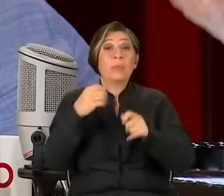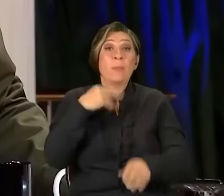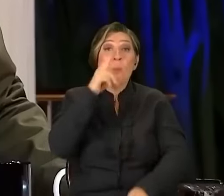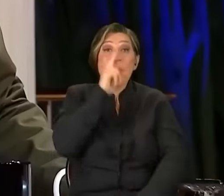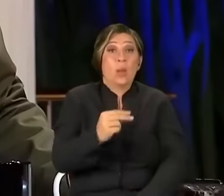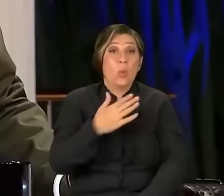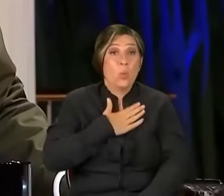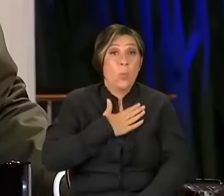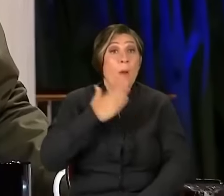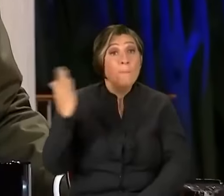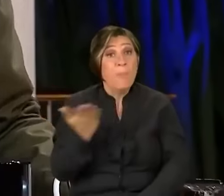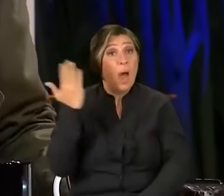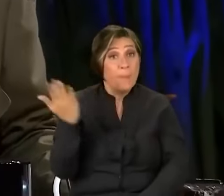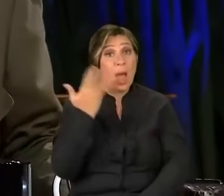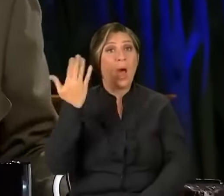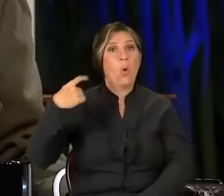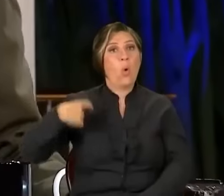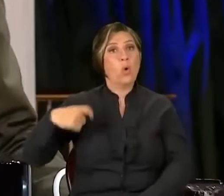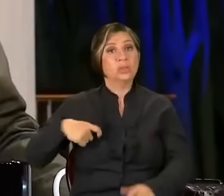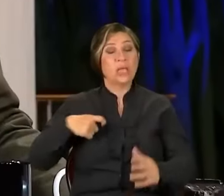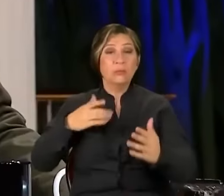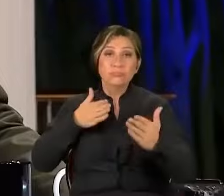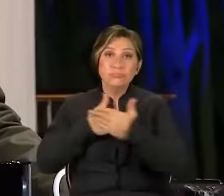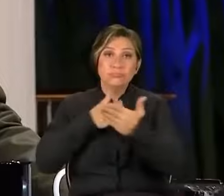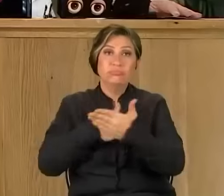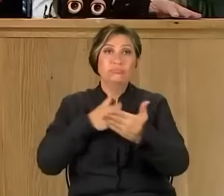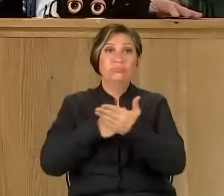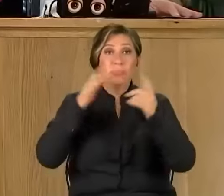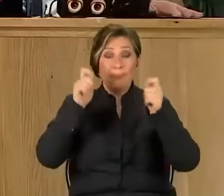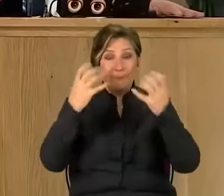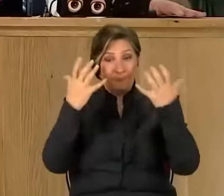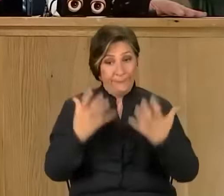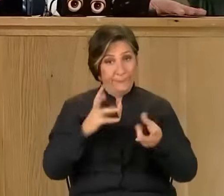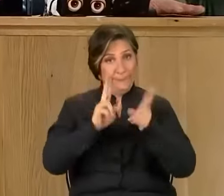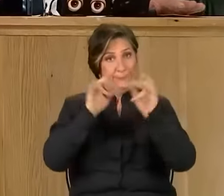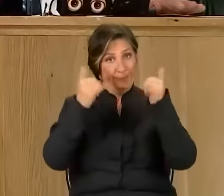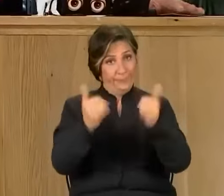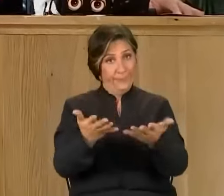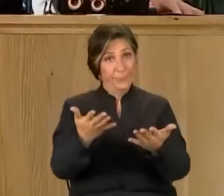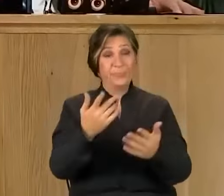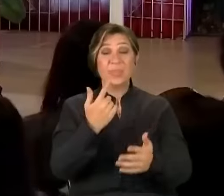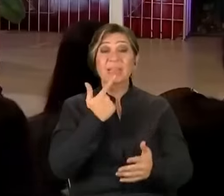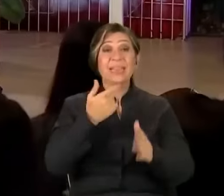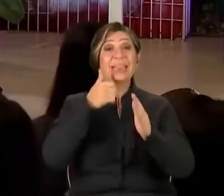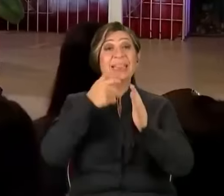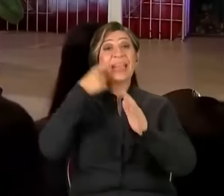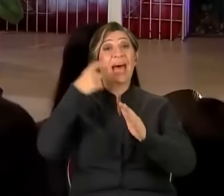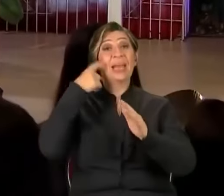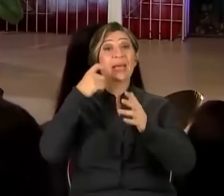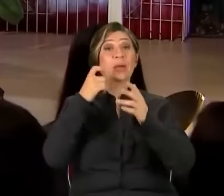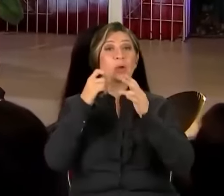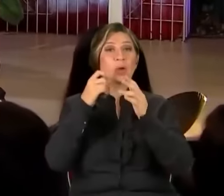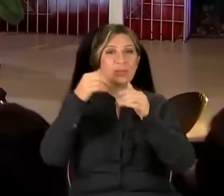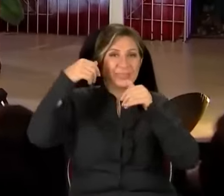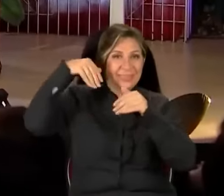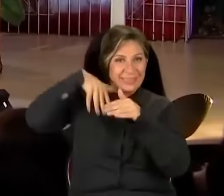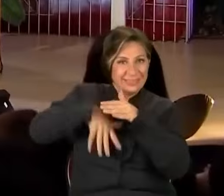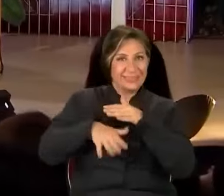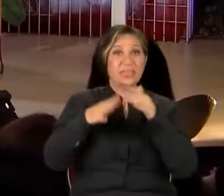Çünkü baya baya bir özel girişim oldukları halde ağır oyunlar oynuyorlar. Dil tarih kökenli oyuncuları olduğu için ister